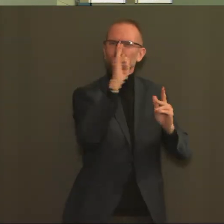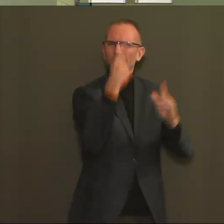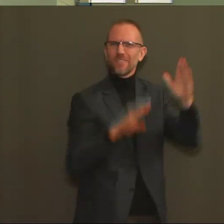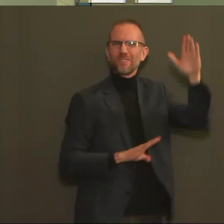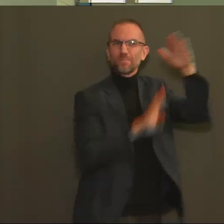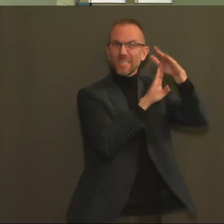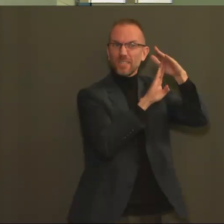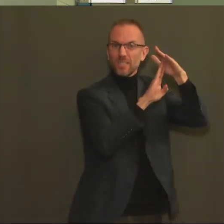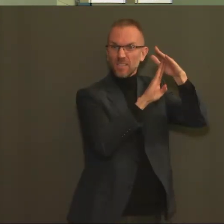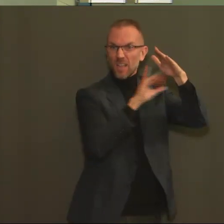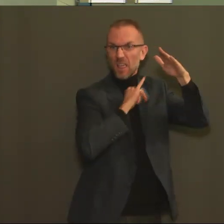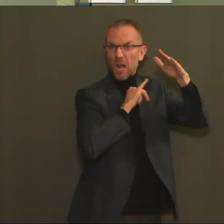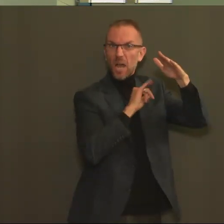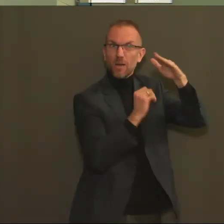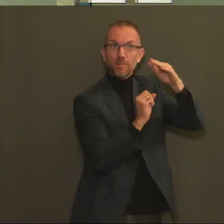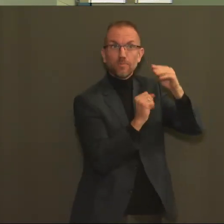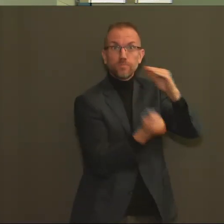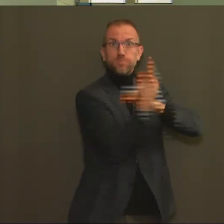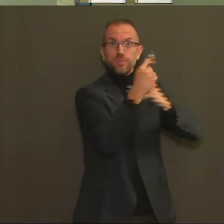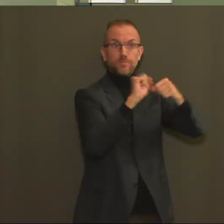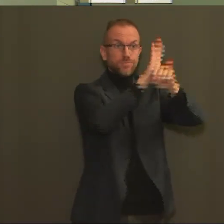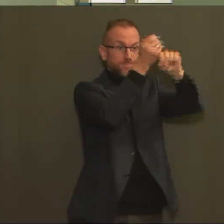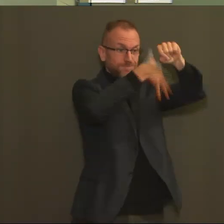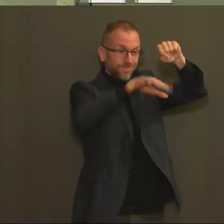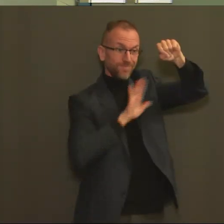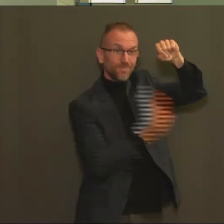brito cachen over nova zijn